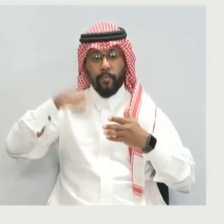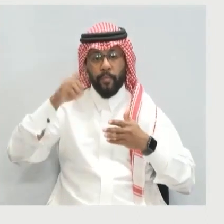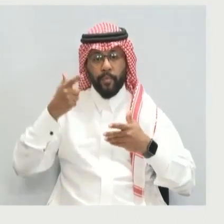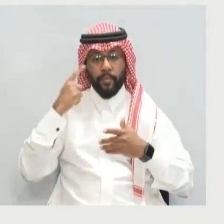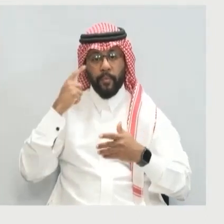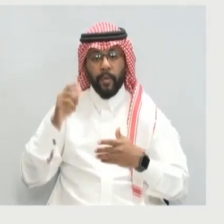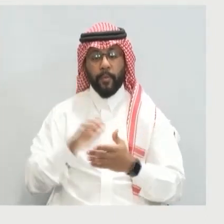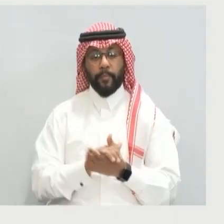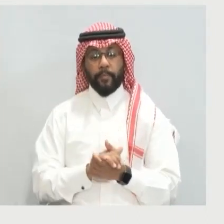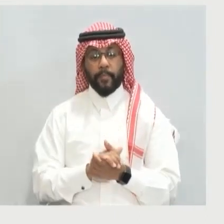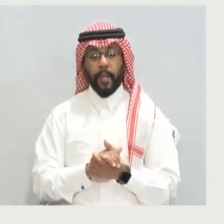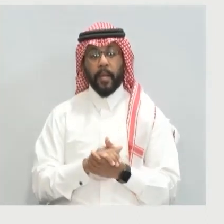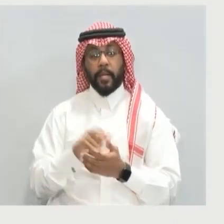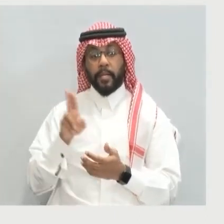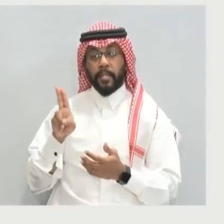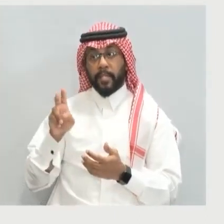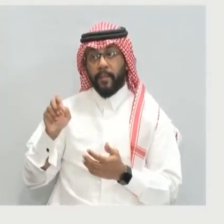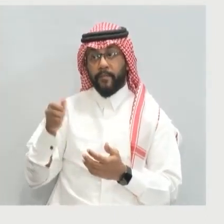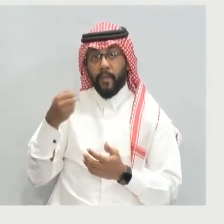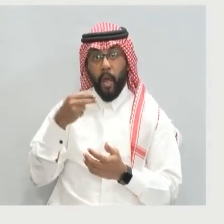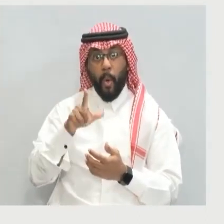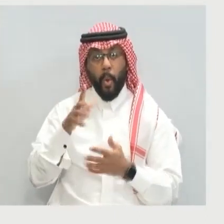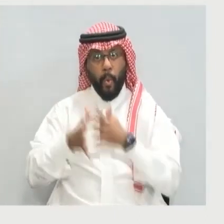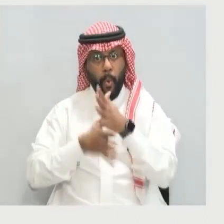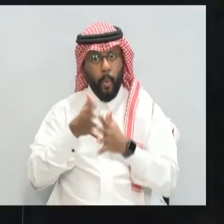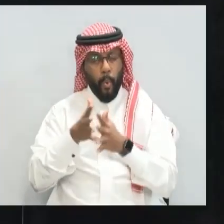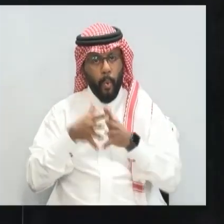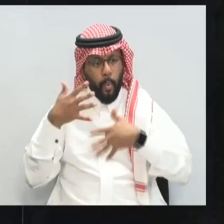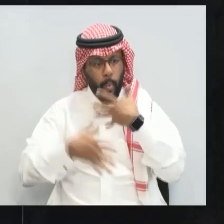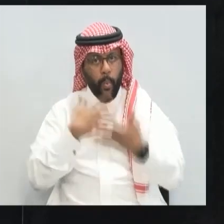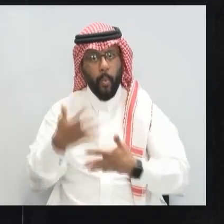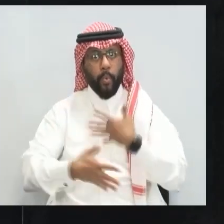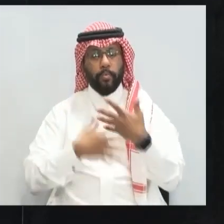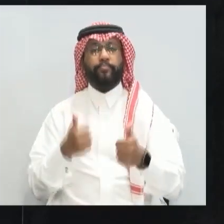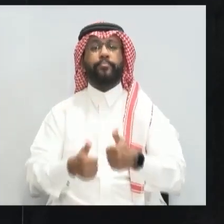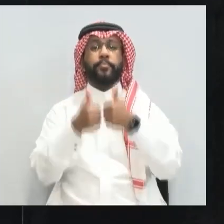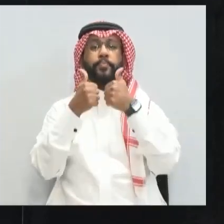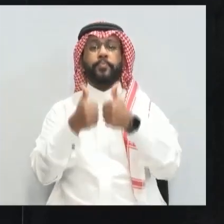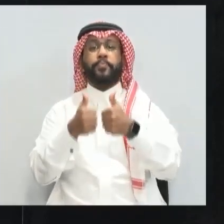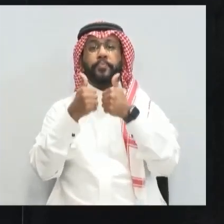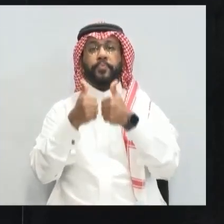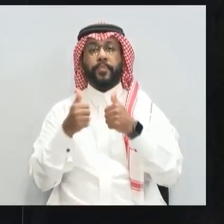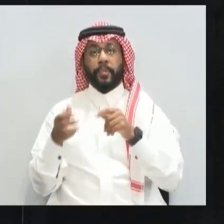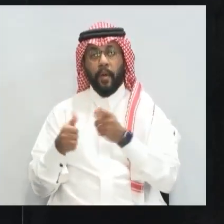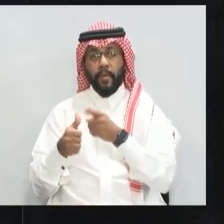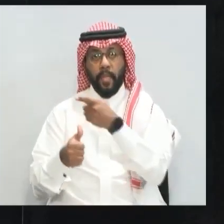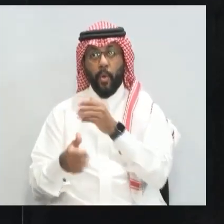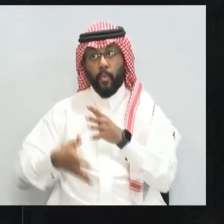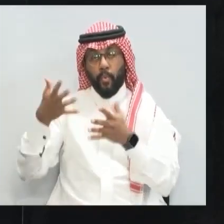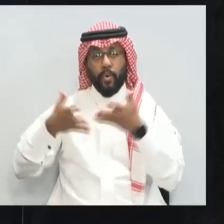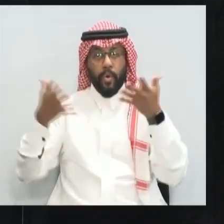النواتج اذا تكون طاقه النواتج في هذه الحاله اقل من طاقه المواد